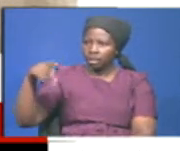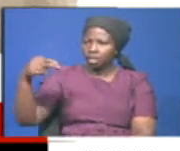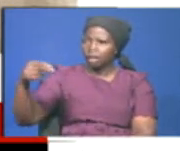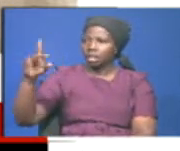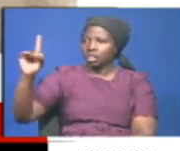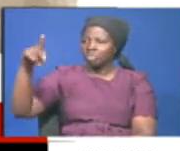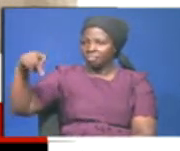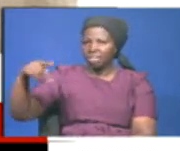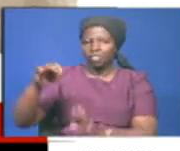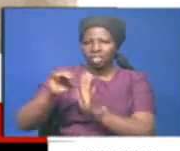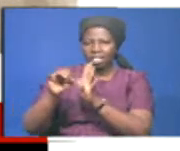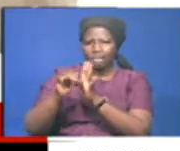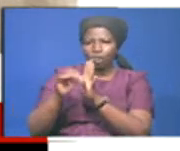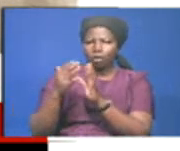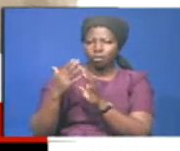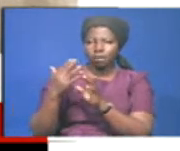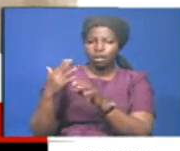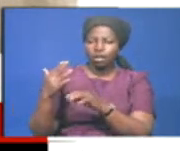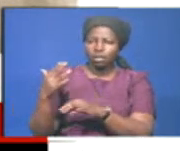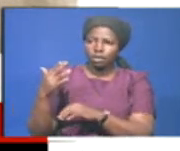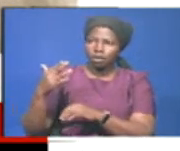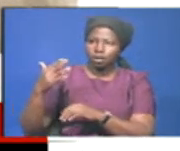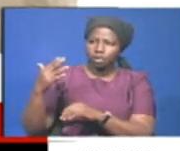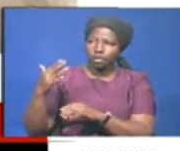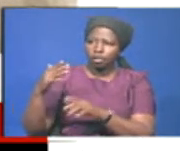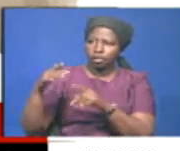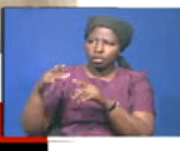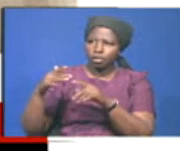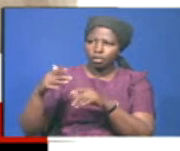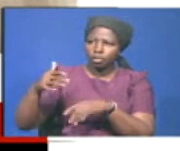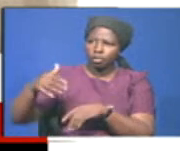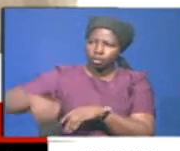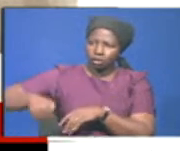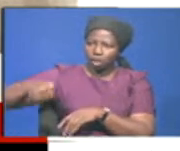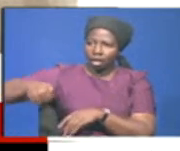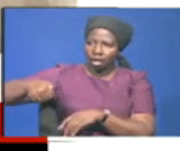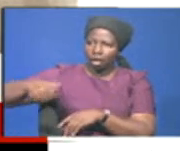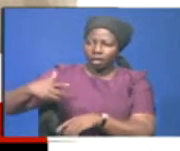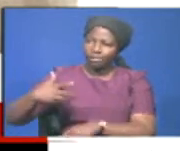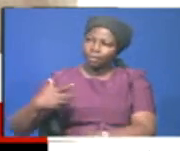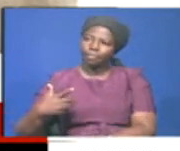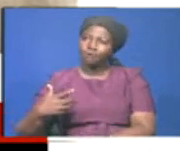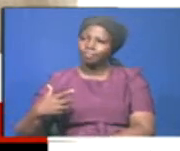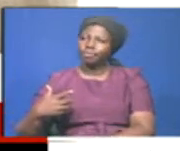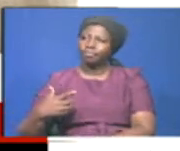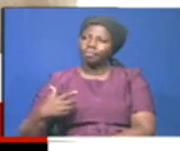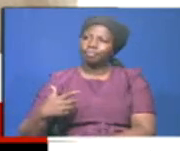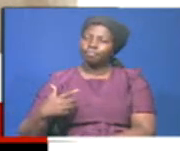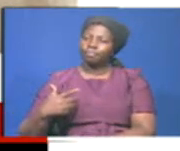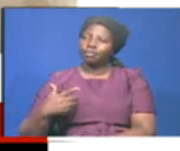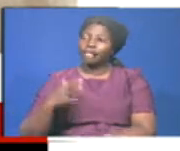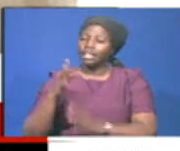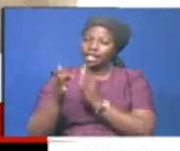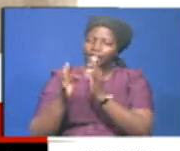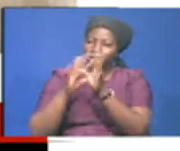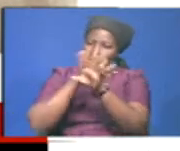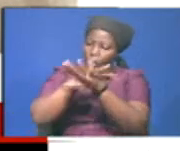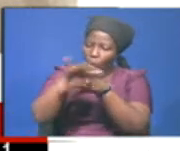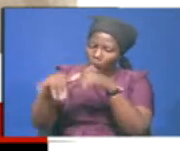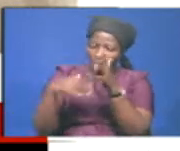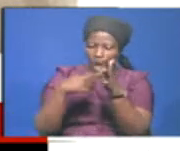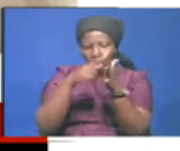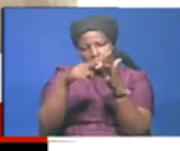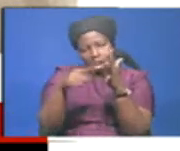mafuta kama zile solid fats. Hizo zote kama tungekuwa tunaelewa, tungekuwa